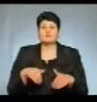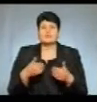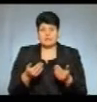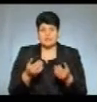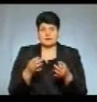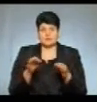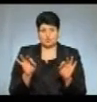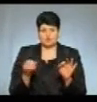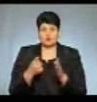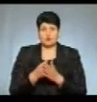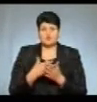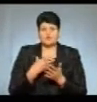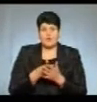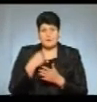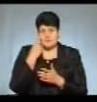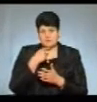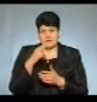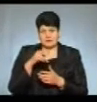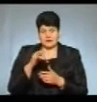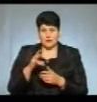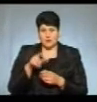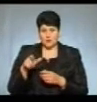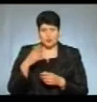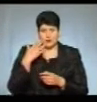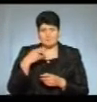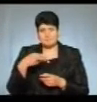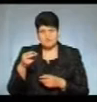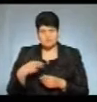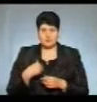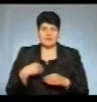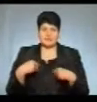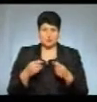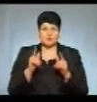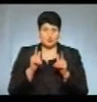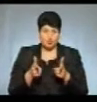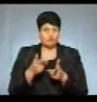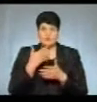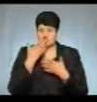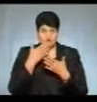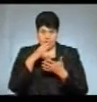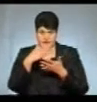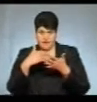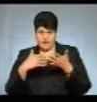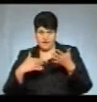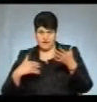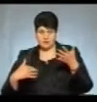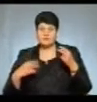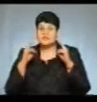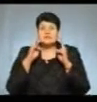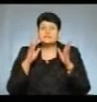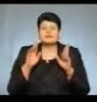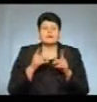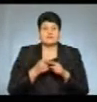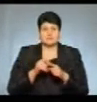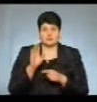до своїх персональних даних, бо зазвичай всі люди, коли підписують, що я даю згоду, вони не читають далі, тобто вони не знають, як ці дані